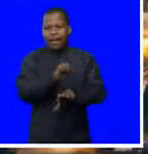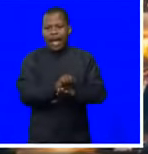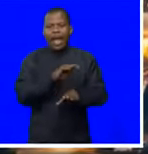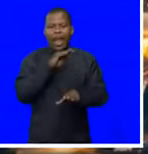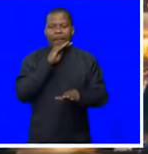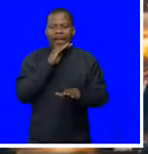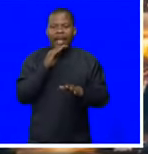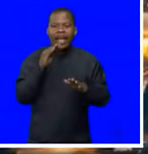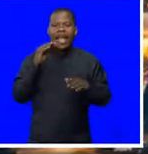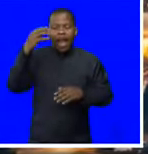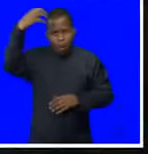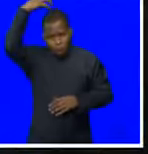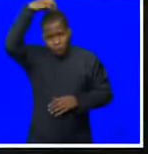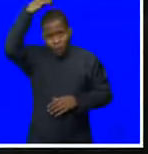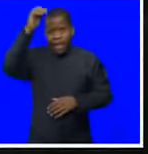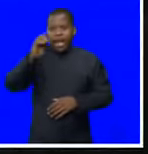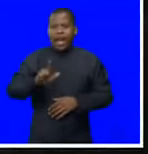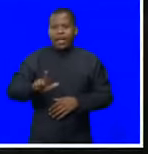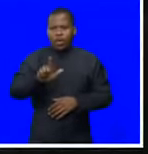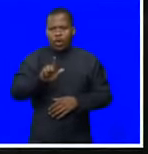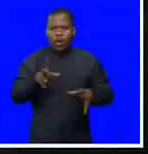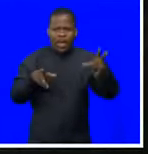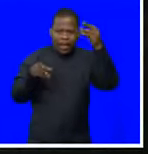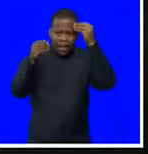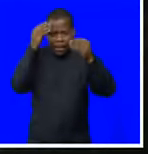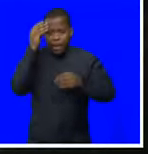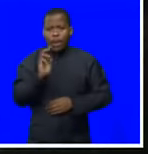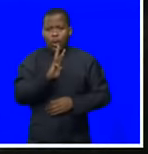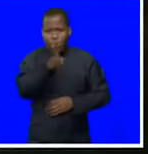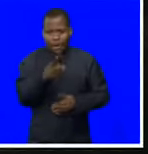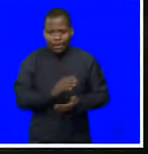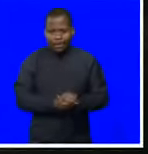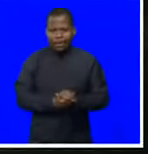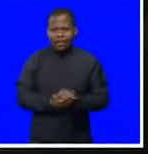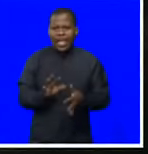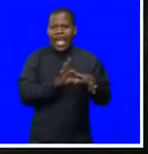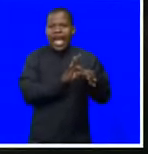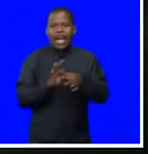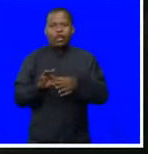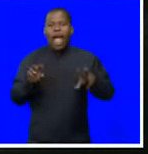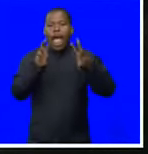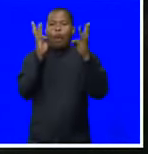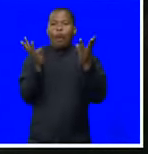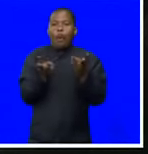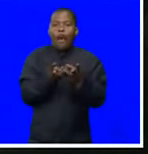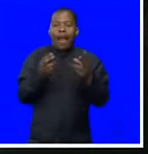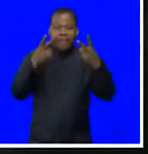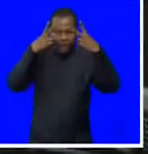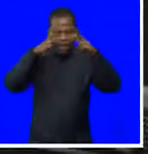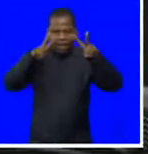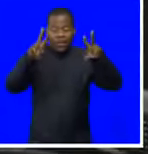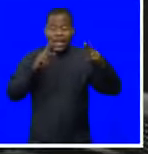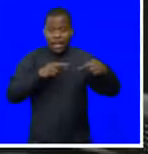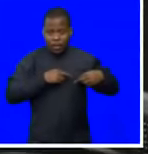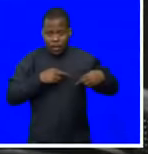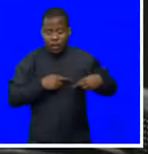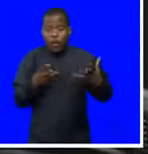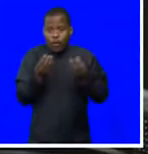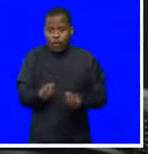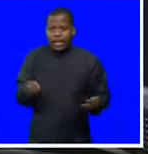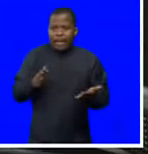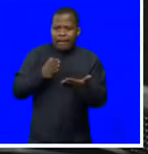child friendly. Inhlangano kaWorld Vision emhlabeni wonke jikelele ingilele ebuka eTindzaba temalungelo ebantwana